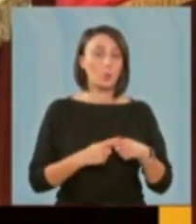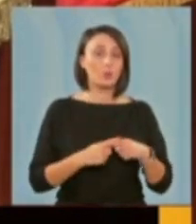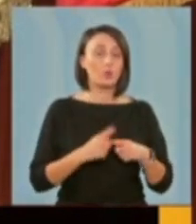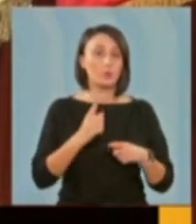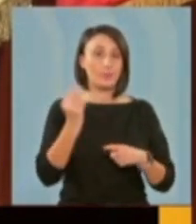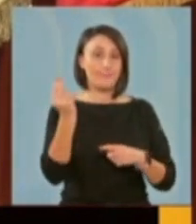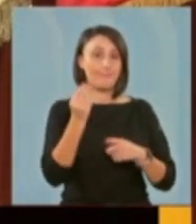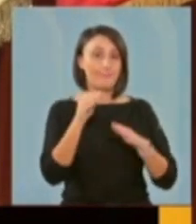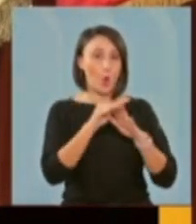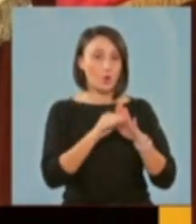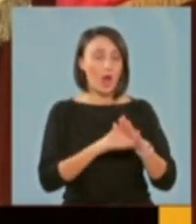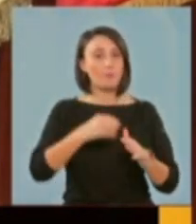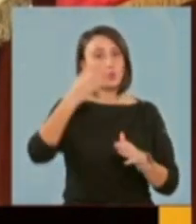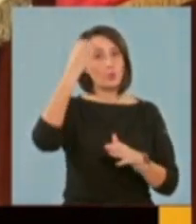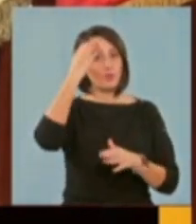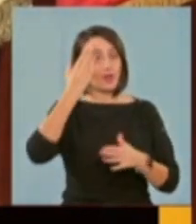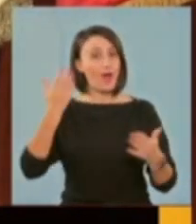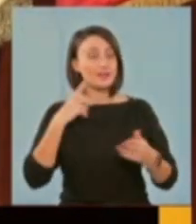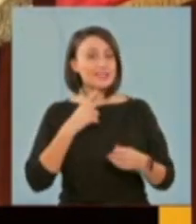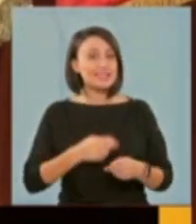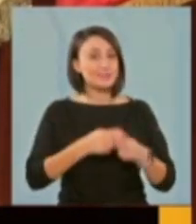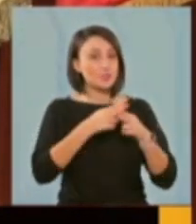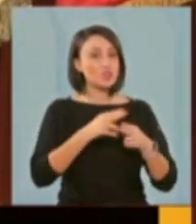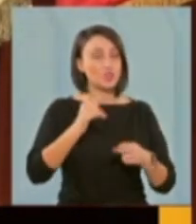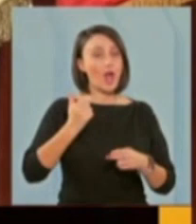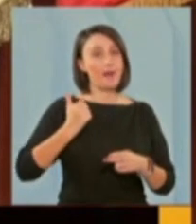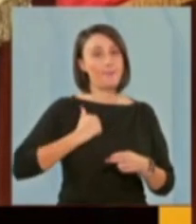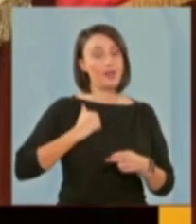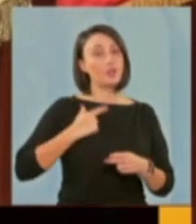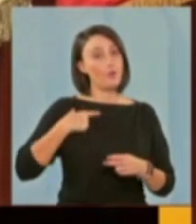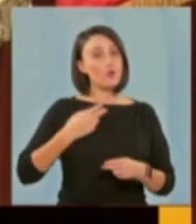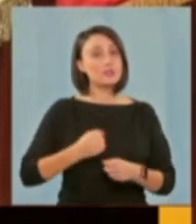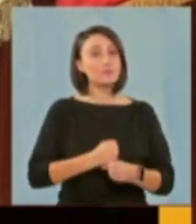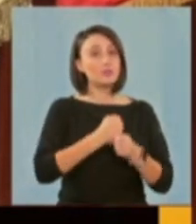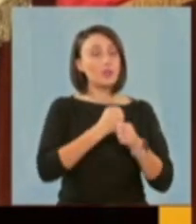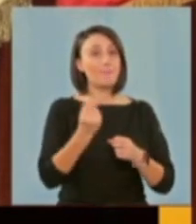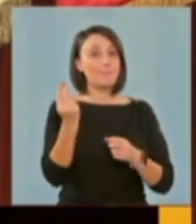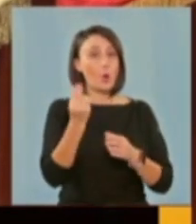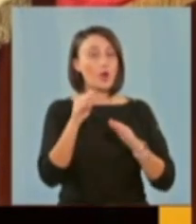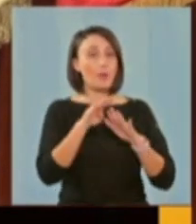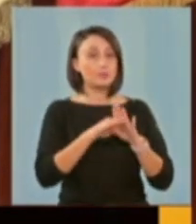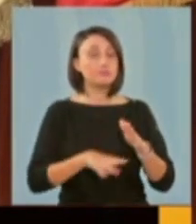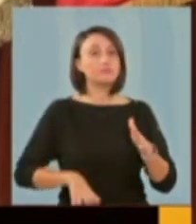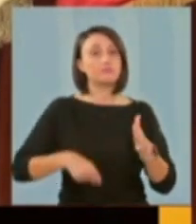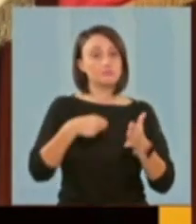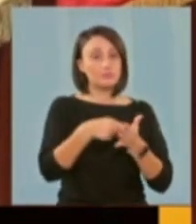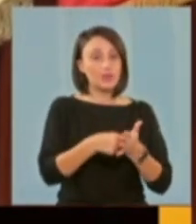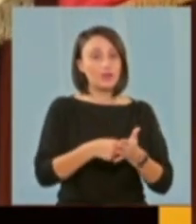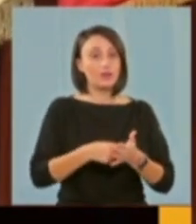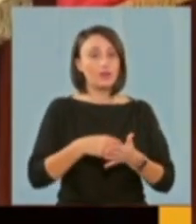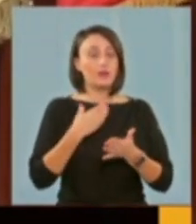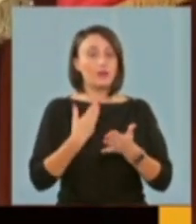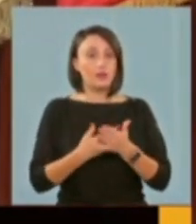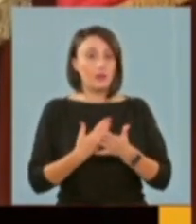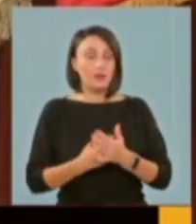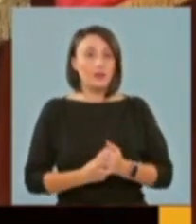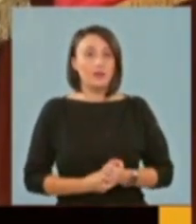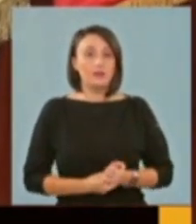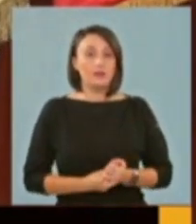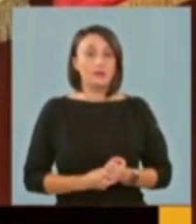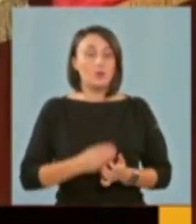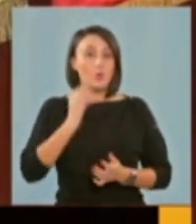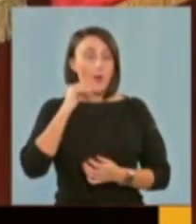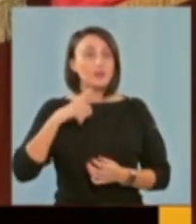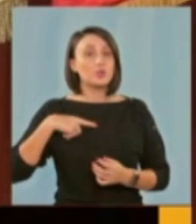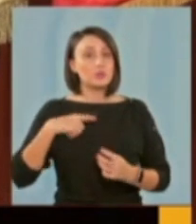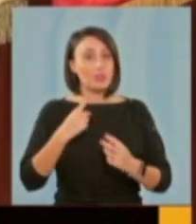un program guvernamental care să sprijine și armata. Voi sprijini programele de dotare, pentru că